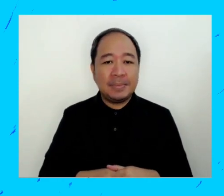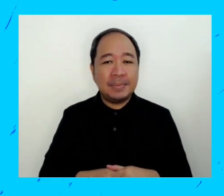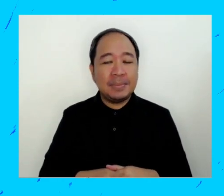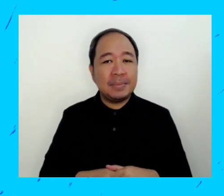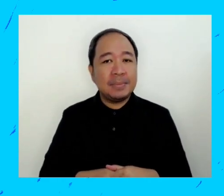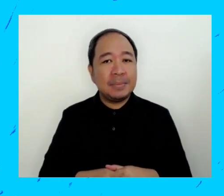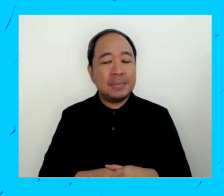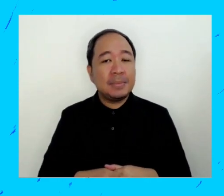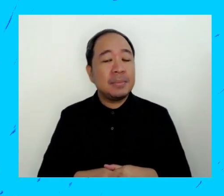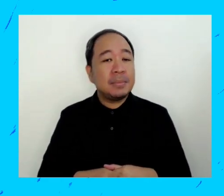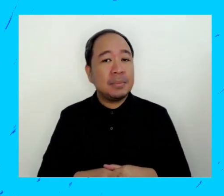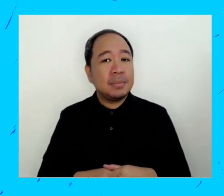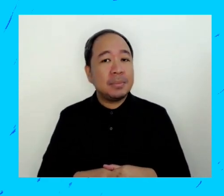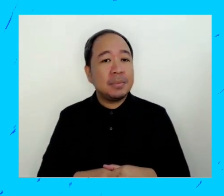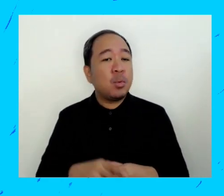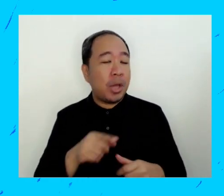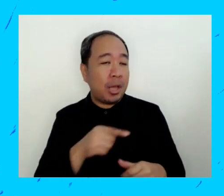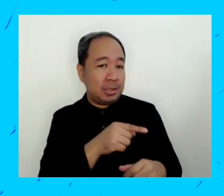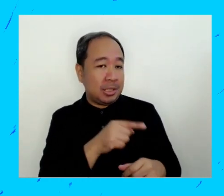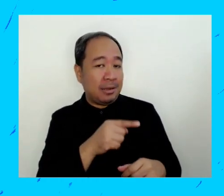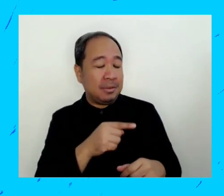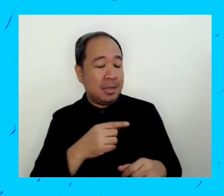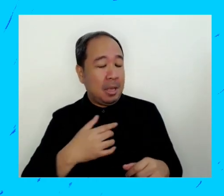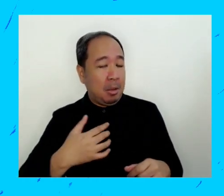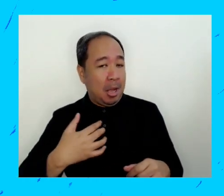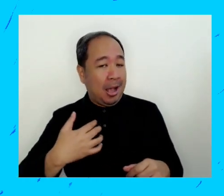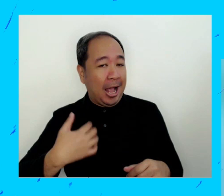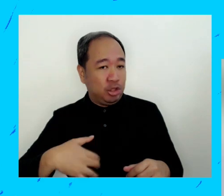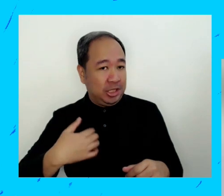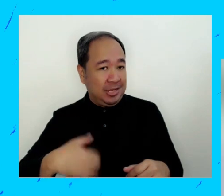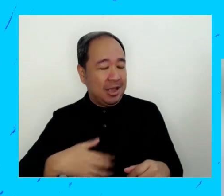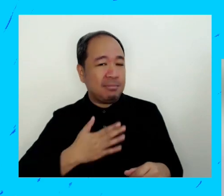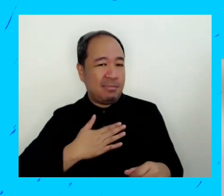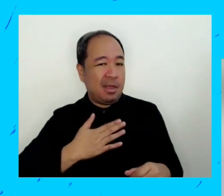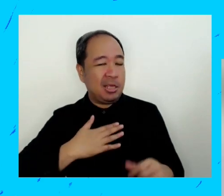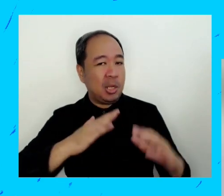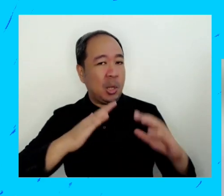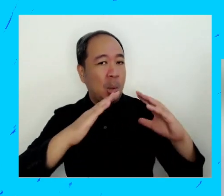Au moins, l'Argentine, où j'habite,